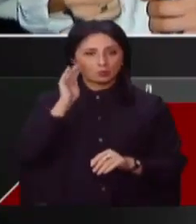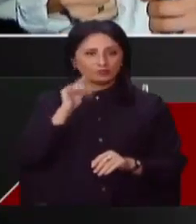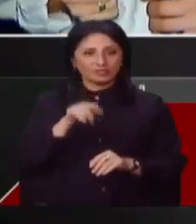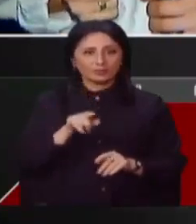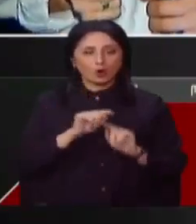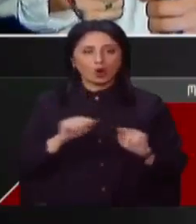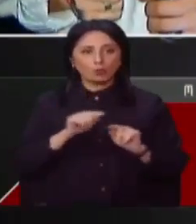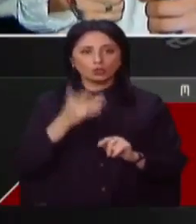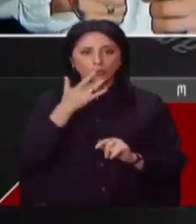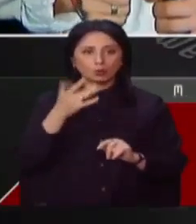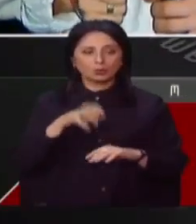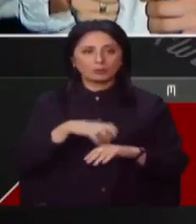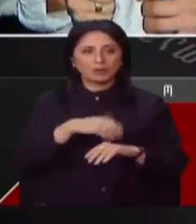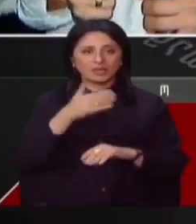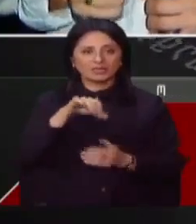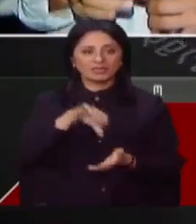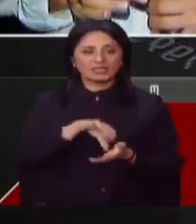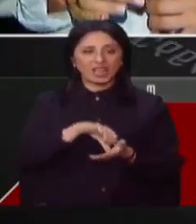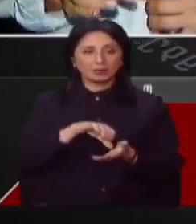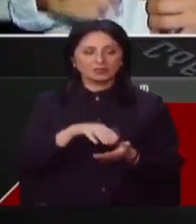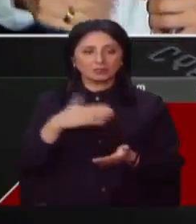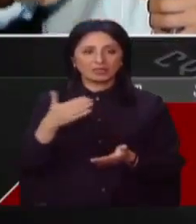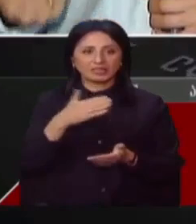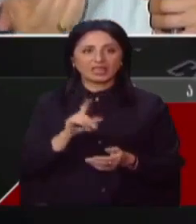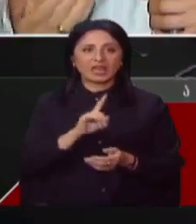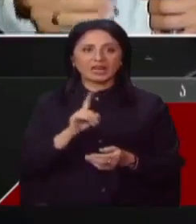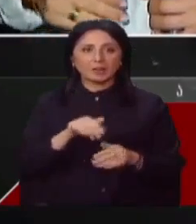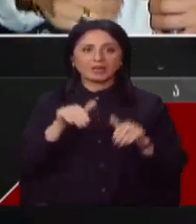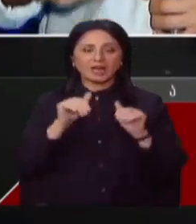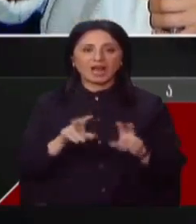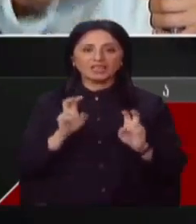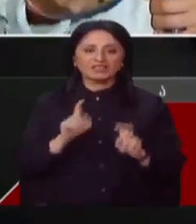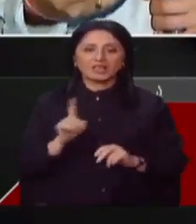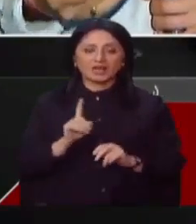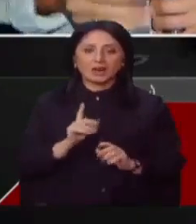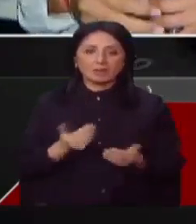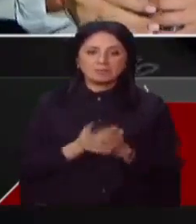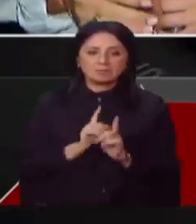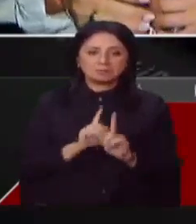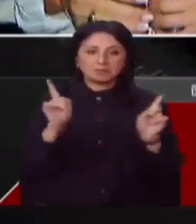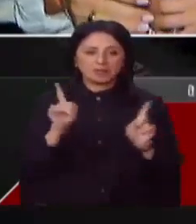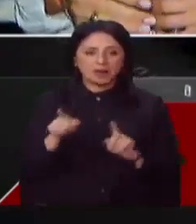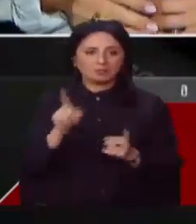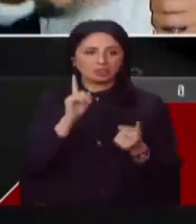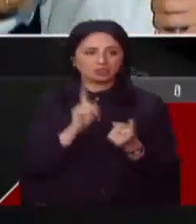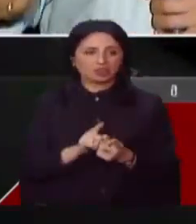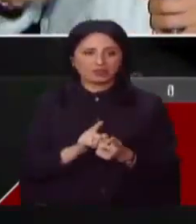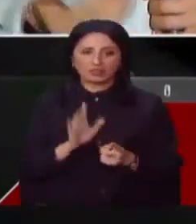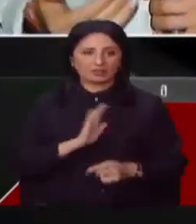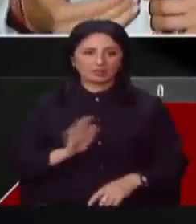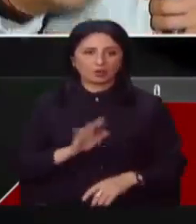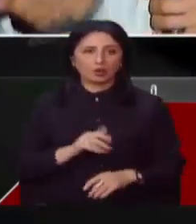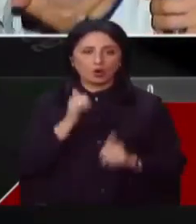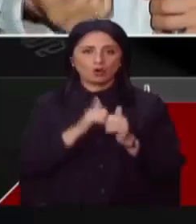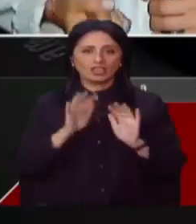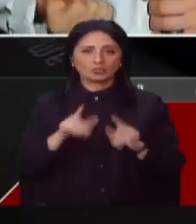მოვისმინეთ ამ ოპოზიციური პოლიტიკური პარტიების წარმომადგენლების მხრიდან რაიმე გადაწყვეტილება, რაიმე სიახლე ამ შეხვედრაზე არ ყოფილა.